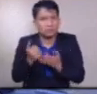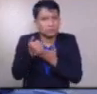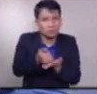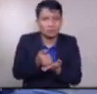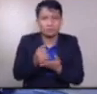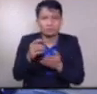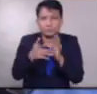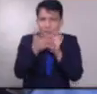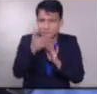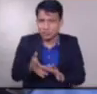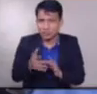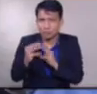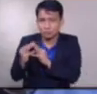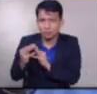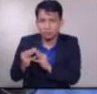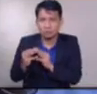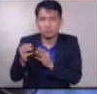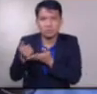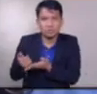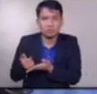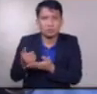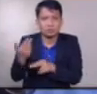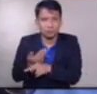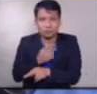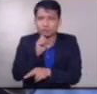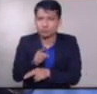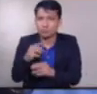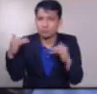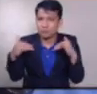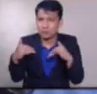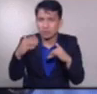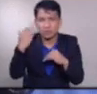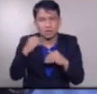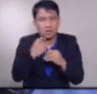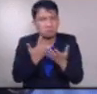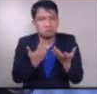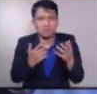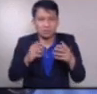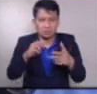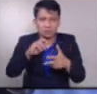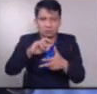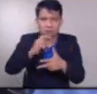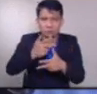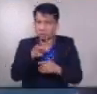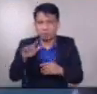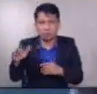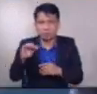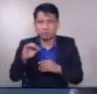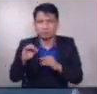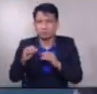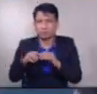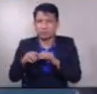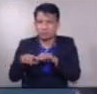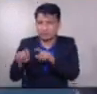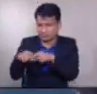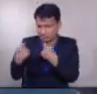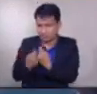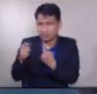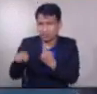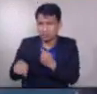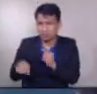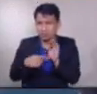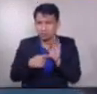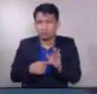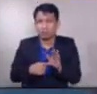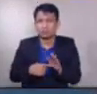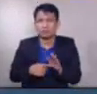Lumad, Christian and Muslim, and we have a regular meeting quarterly, semi-annual at annual. Okay, so yun ang gusto mong bintahe mo.